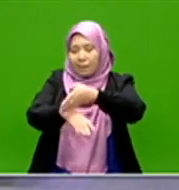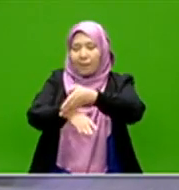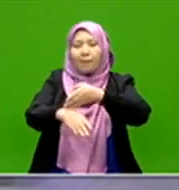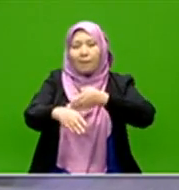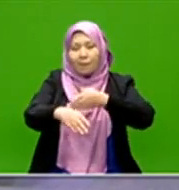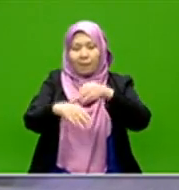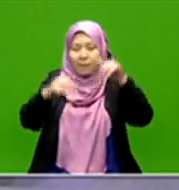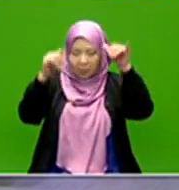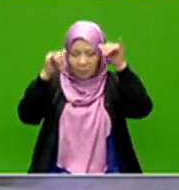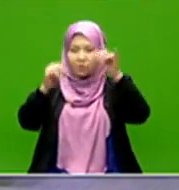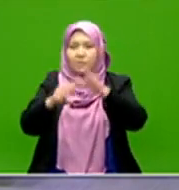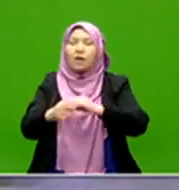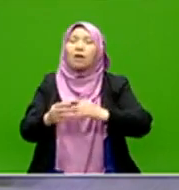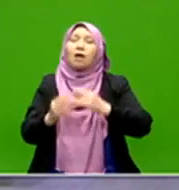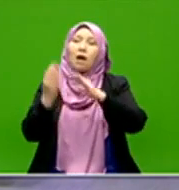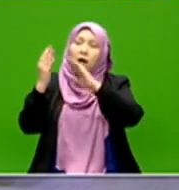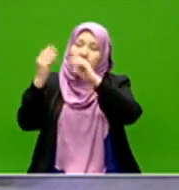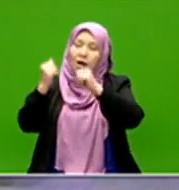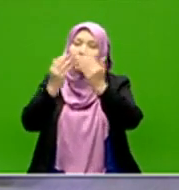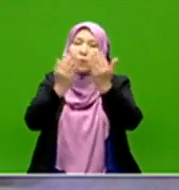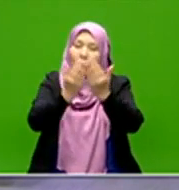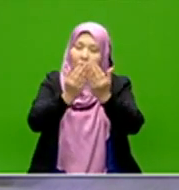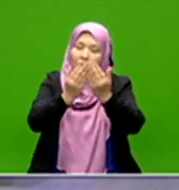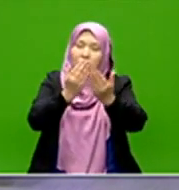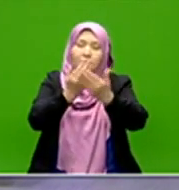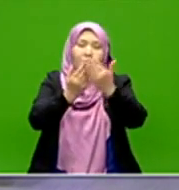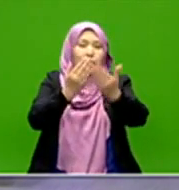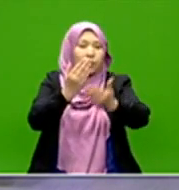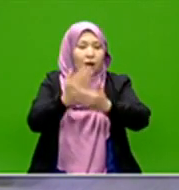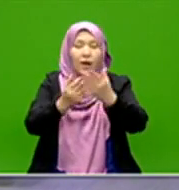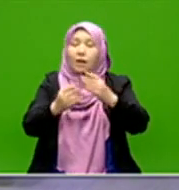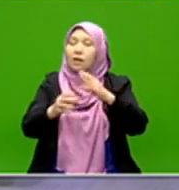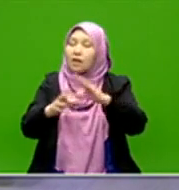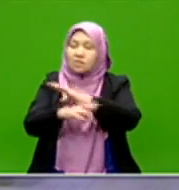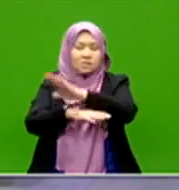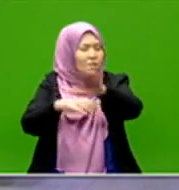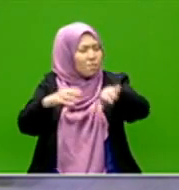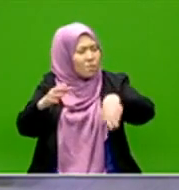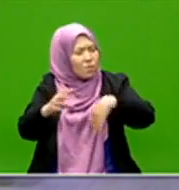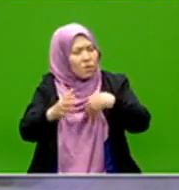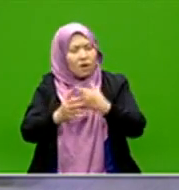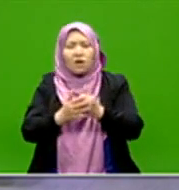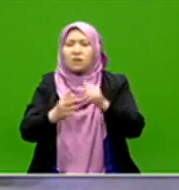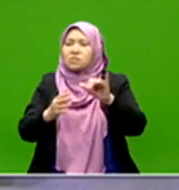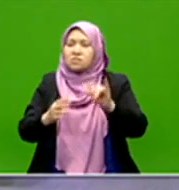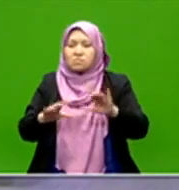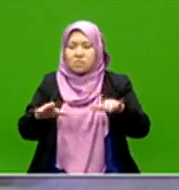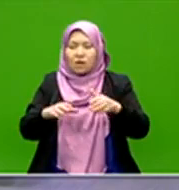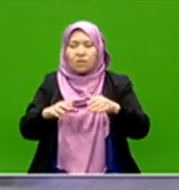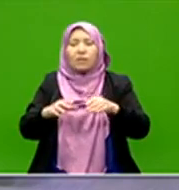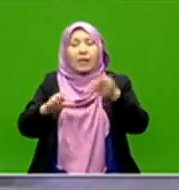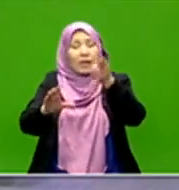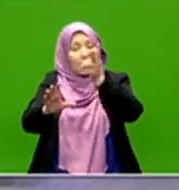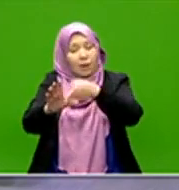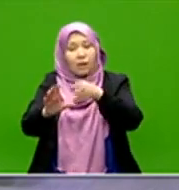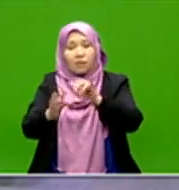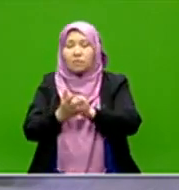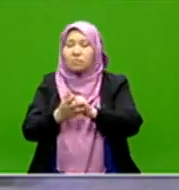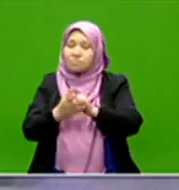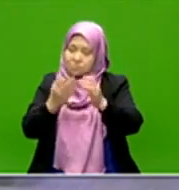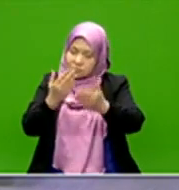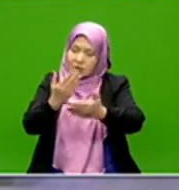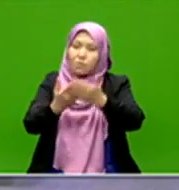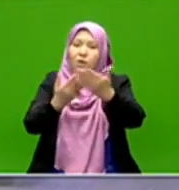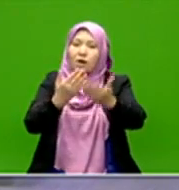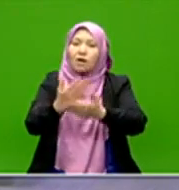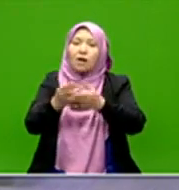mudah-mudahan dipermudahkan semualah mana sahabat-sahabat semua yang terlibat mudah-mudahan tapi yang penting yang Ustaz jaga SOP lah. SOP. Jaga